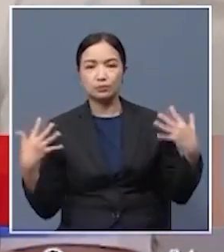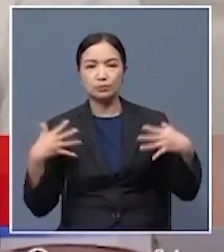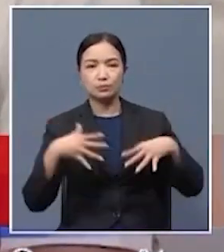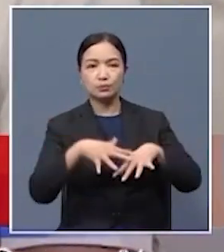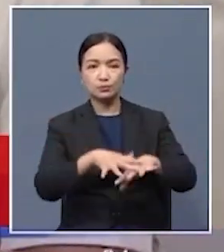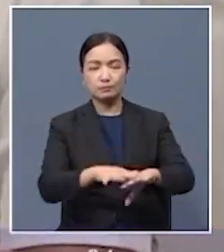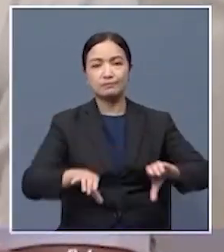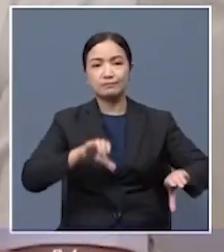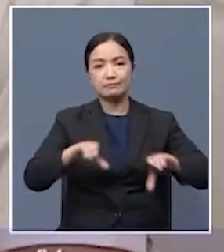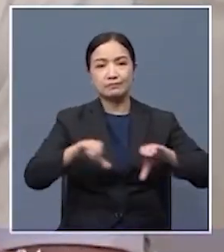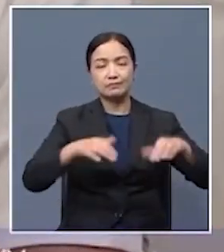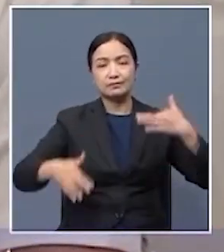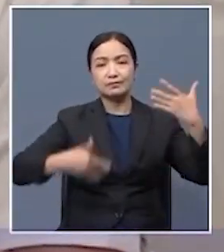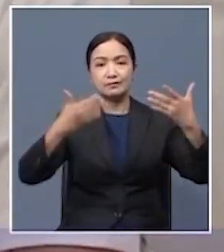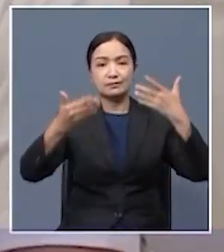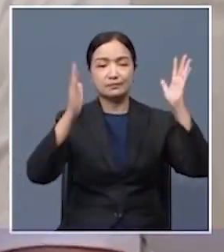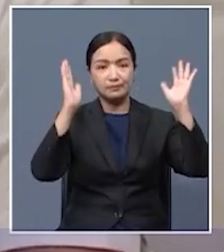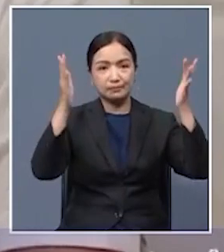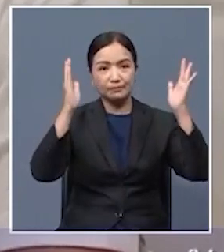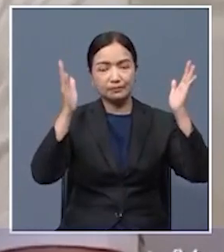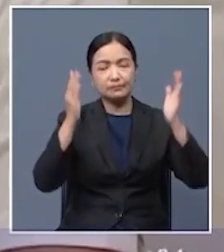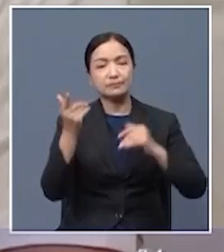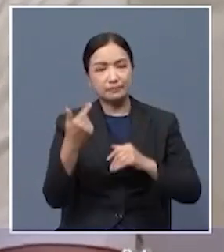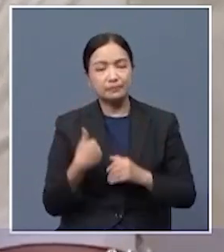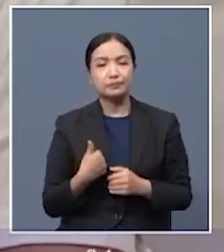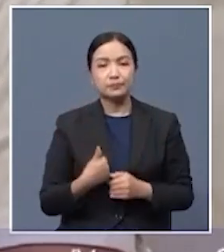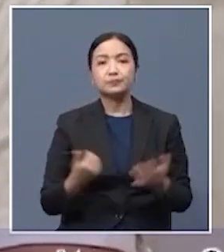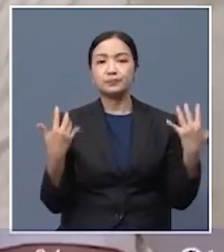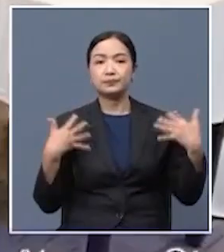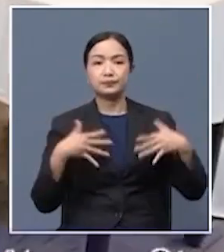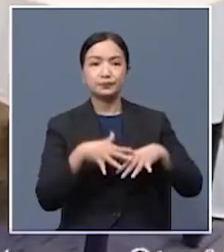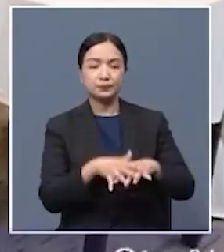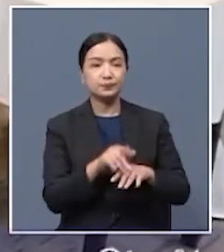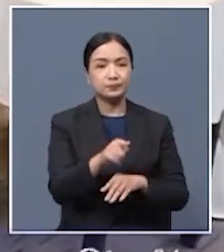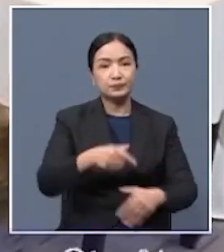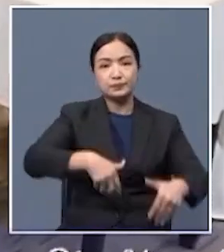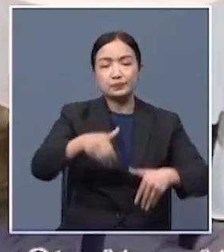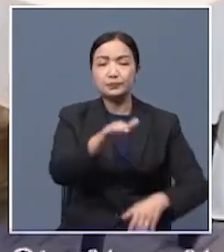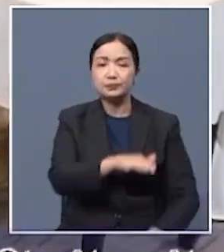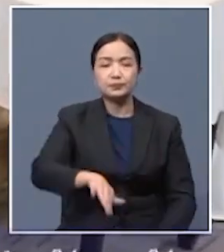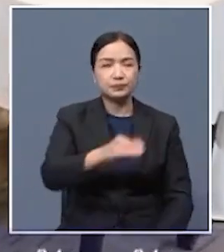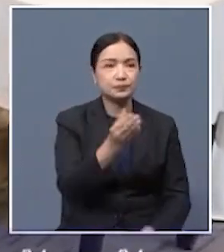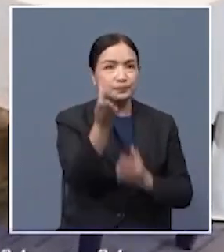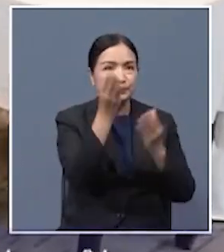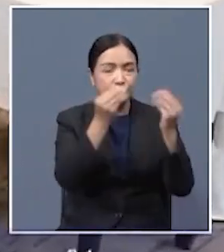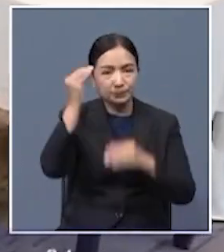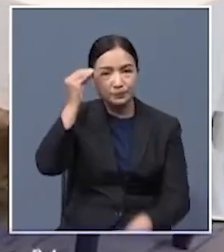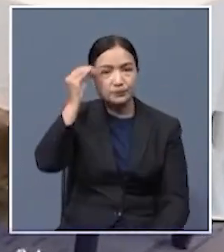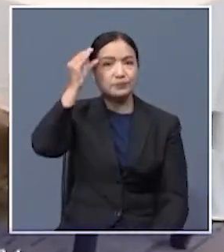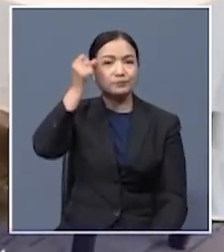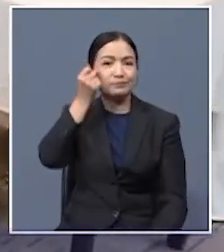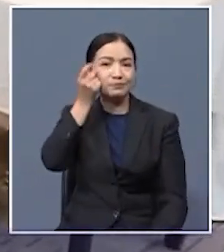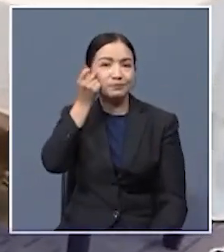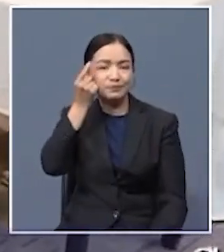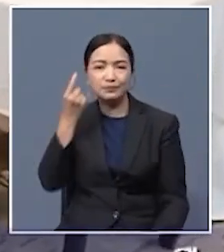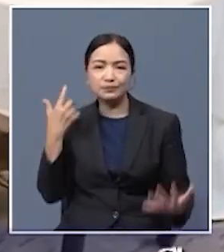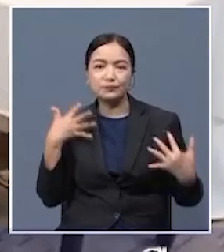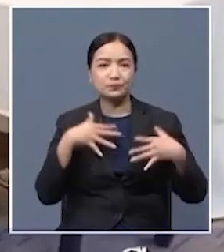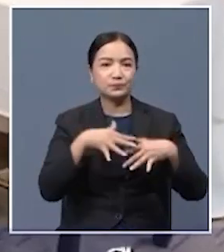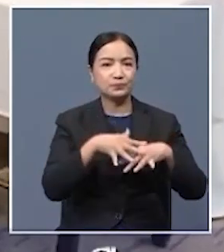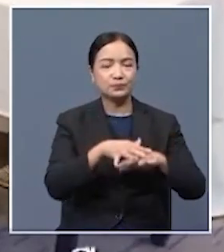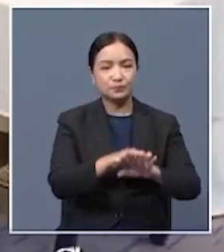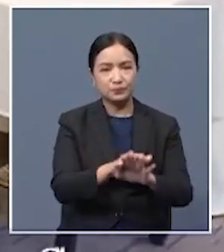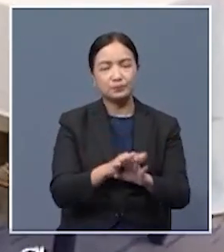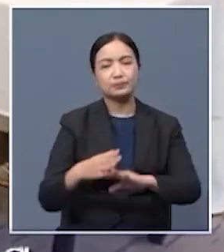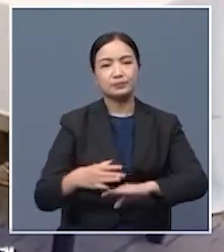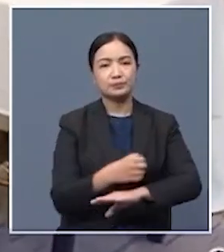ภาคส่วนจัดกิจกรรมรณรงค์ประชาสัมพันธ์เพื่อให้ผู้เข้าร่วมกิจกรรมและประชาชนเกิดความรู้ความเข้าใจต่อการมีส่วนร่วมทางการเมืองตามระ